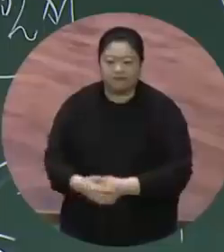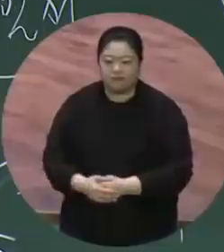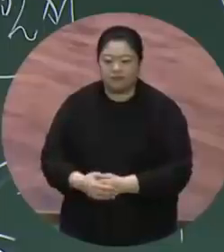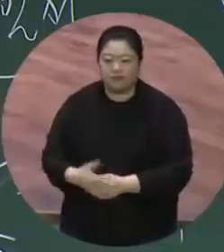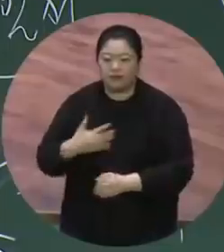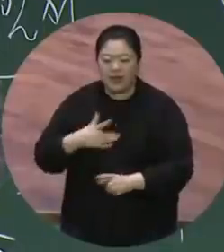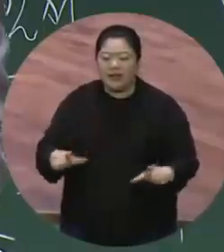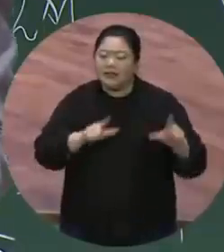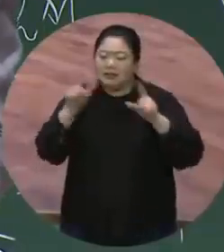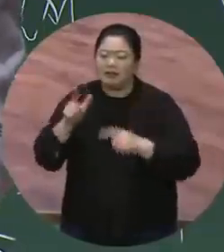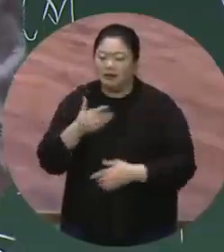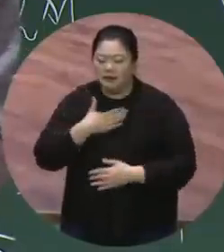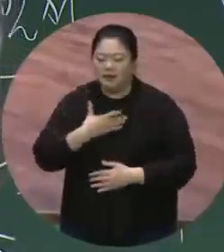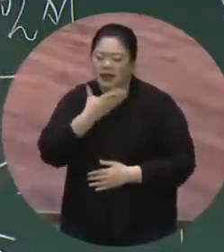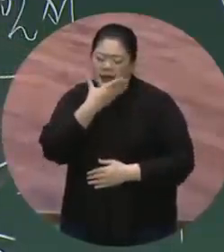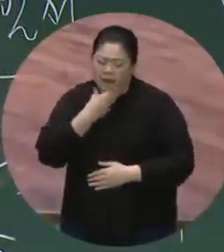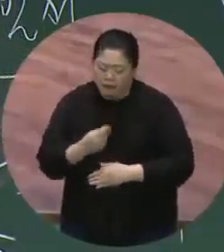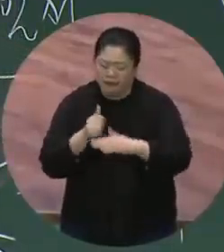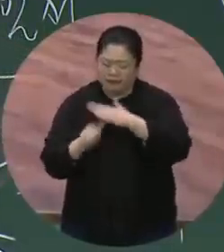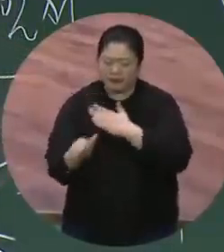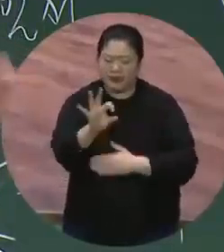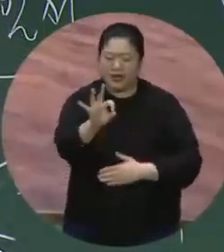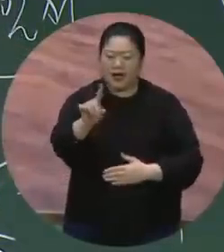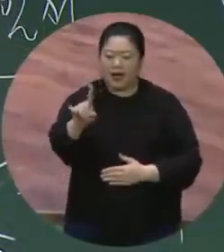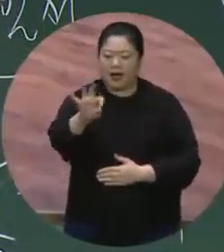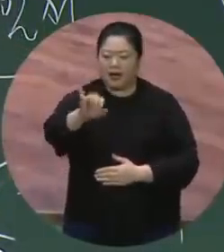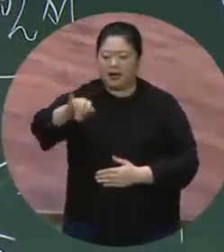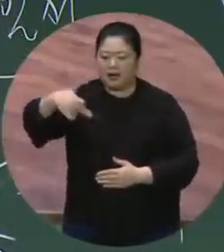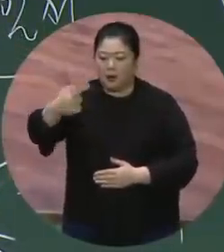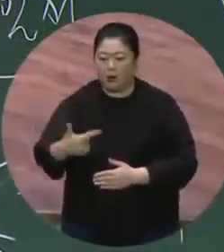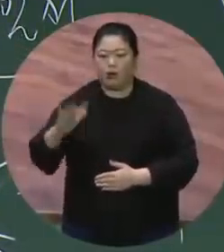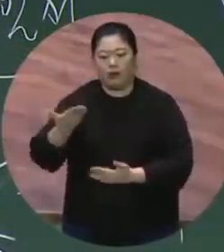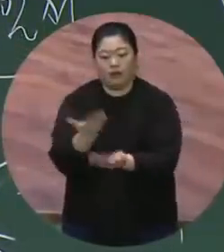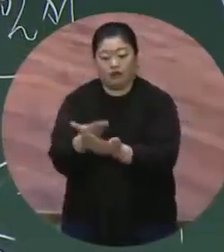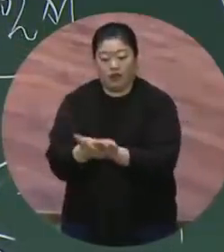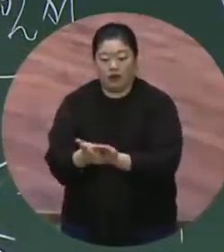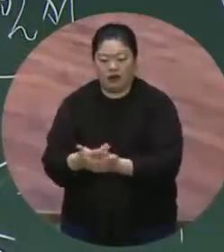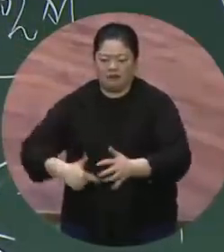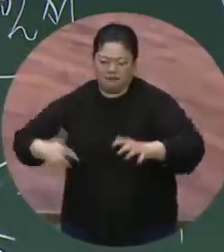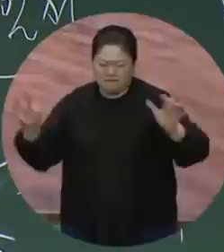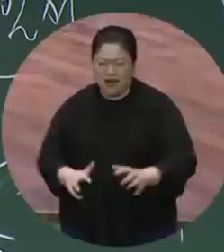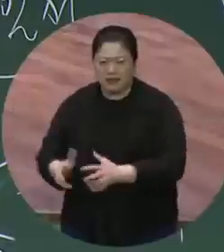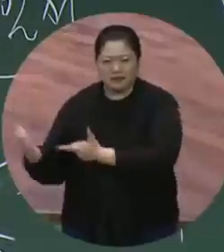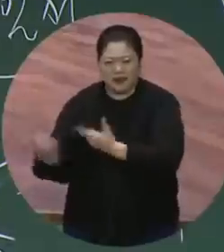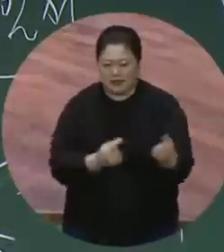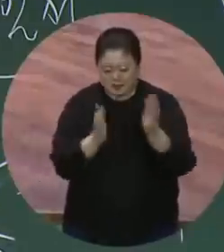삶을 행복의 아이콘이 되게 하여 주옵소서. 주여 외쳐 기도하겠습니다. 주여!